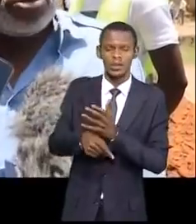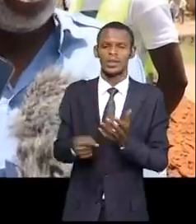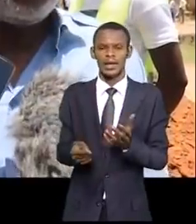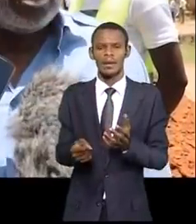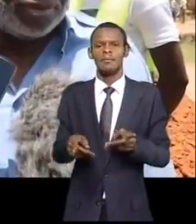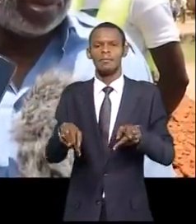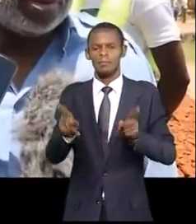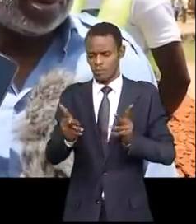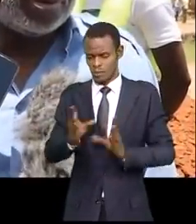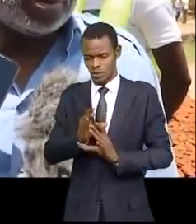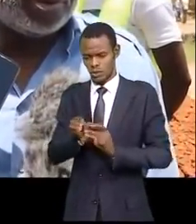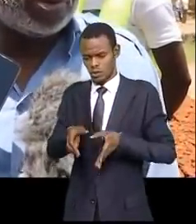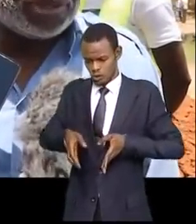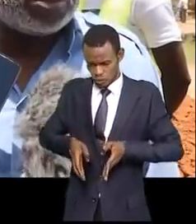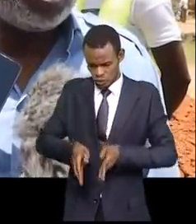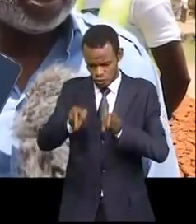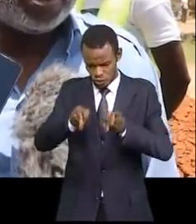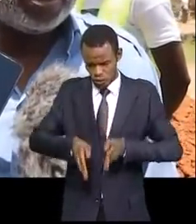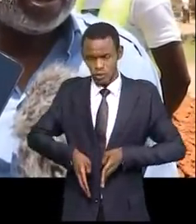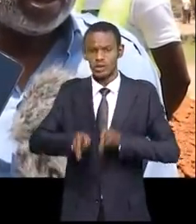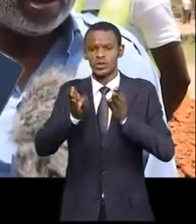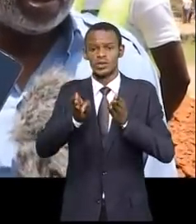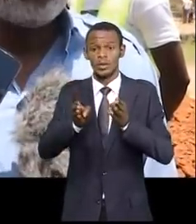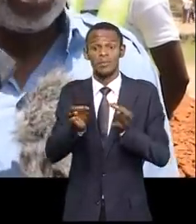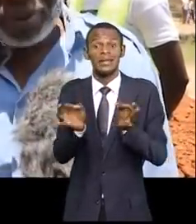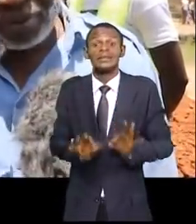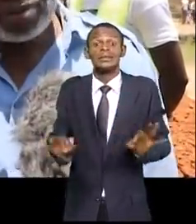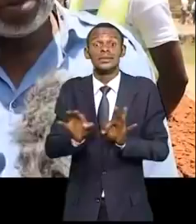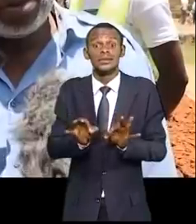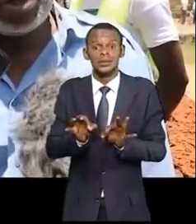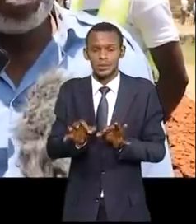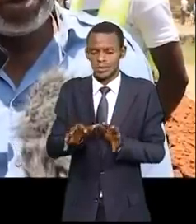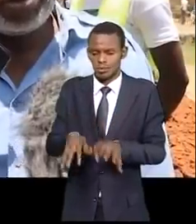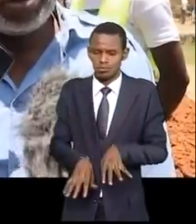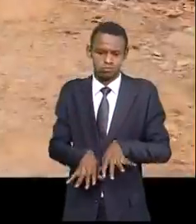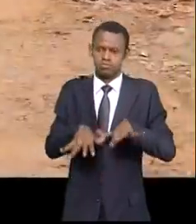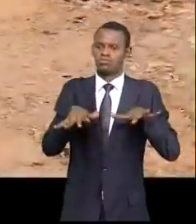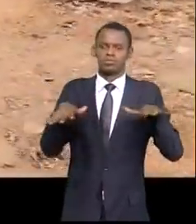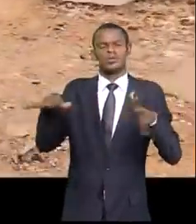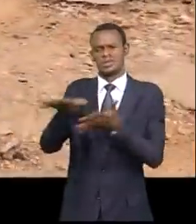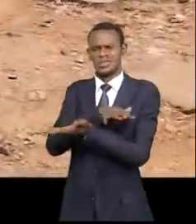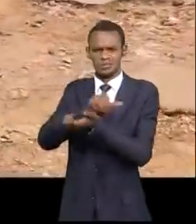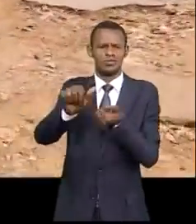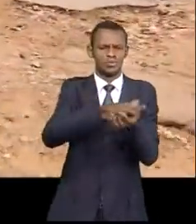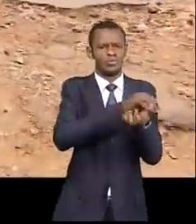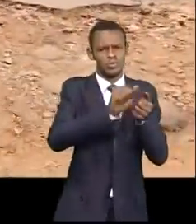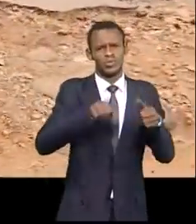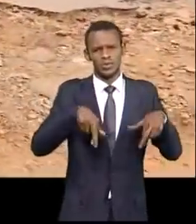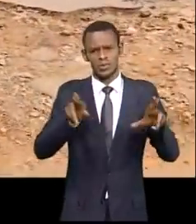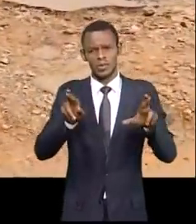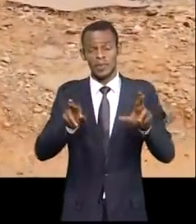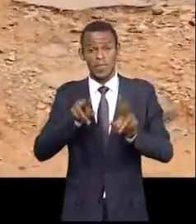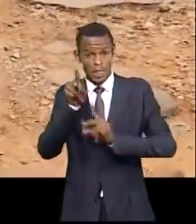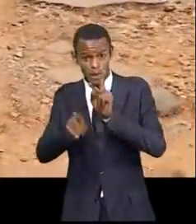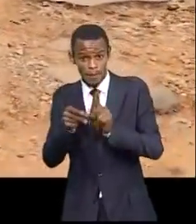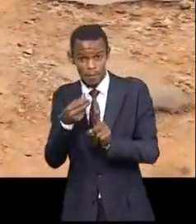il n'ya plus des otaries mais les puits d'épandage pour la population des bougies mais c'est un ouf